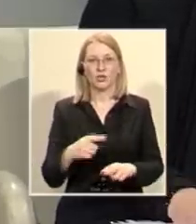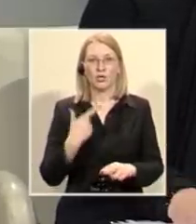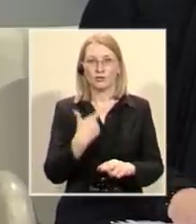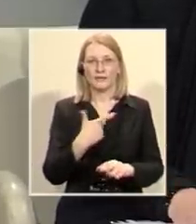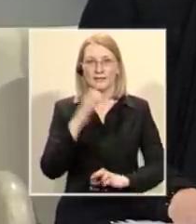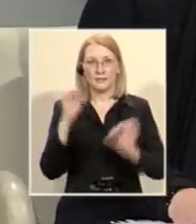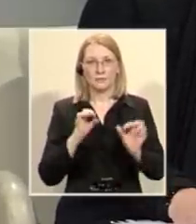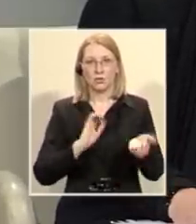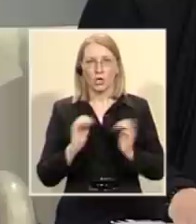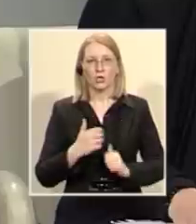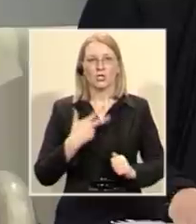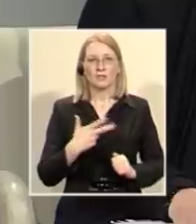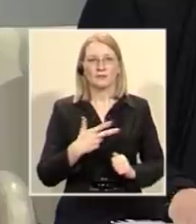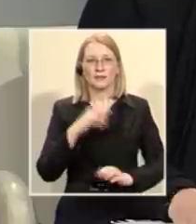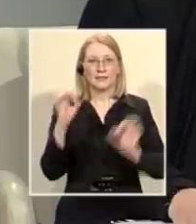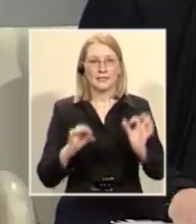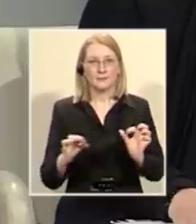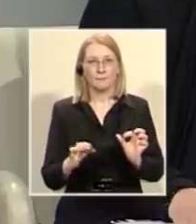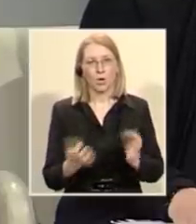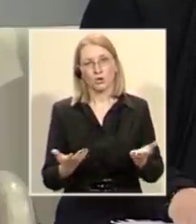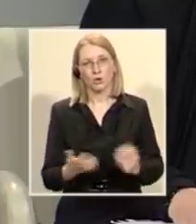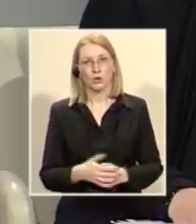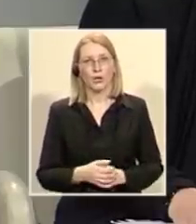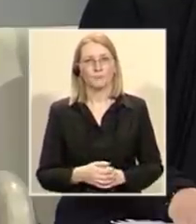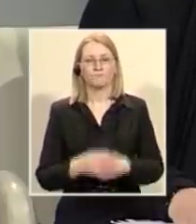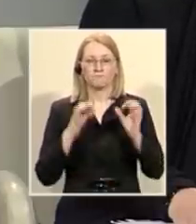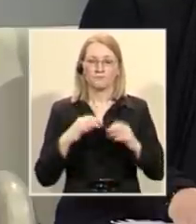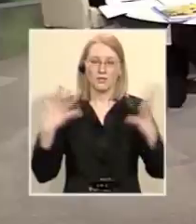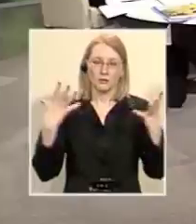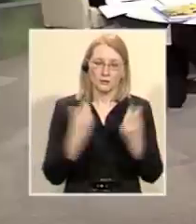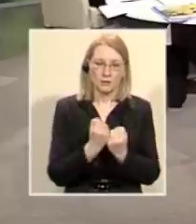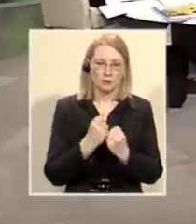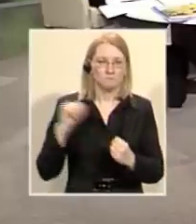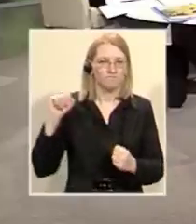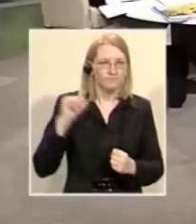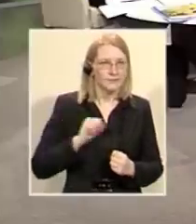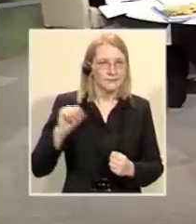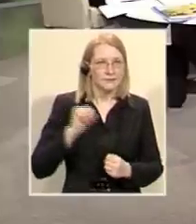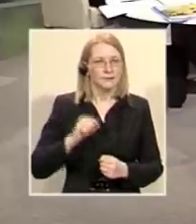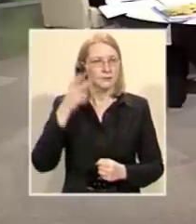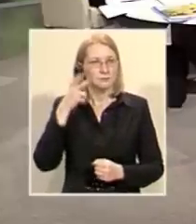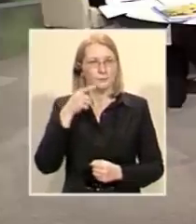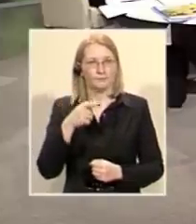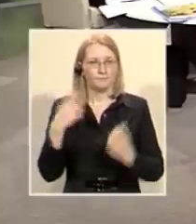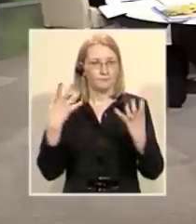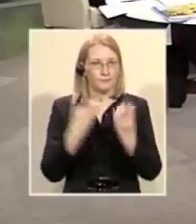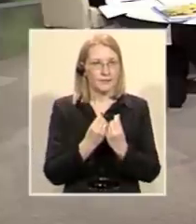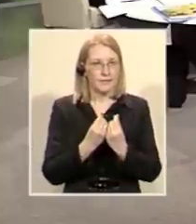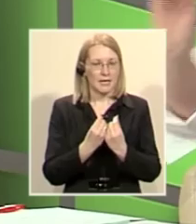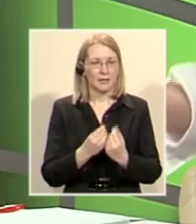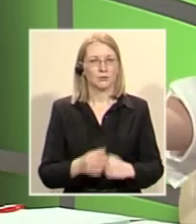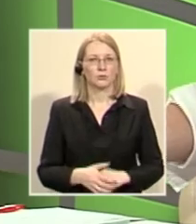odnosno 30% bi bile. Ma, svakako, tako mi moramo, da. Zajedno ćemo ići na to da se to itekako stavi, da. U promociji svega